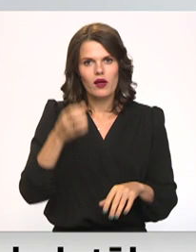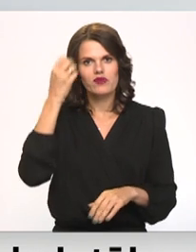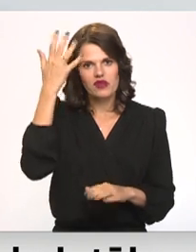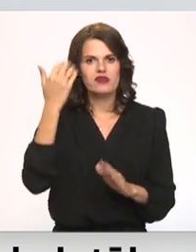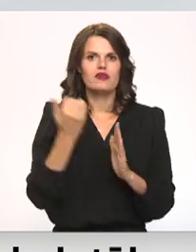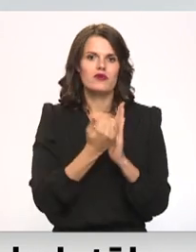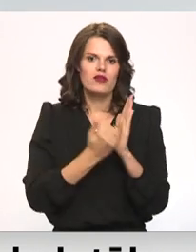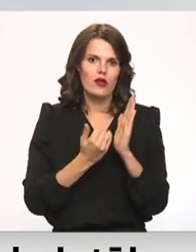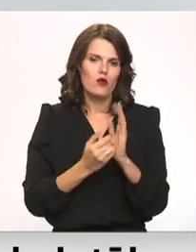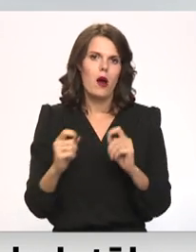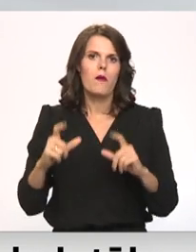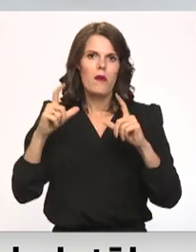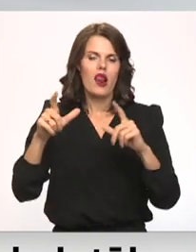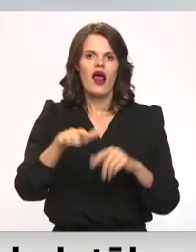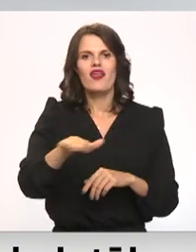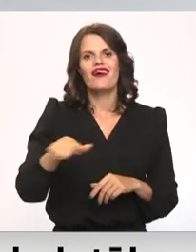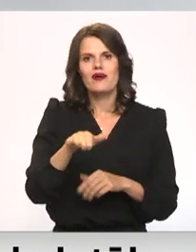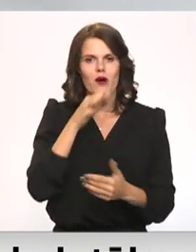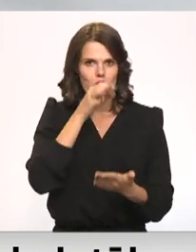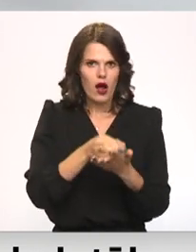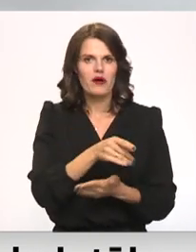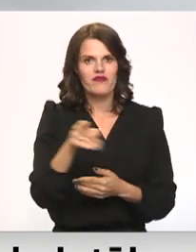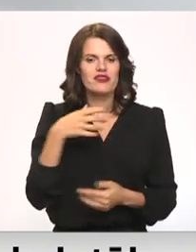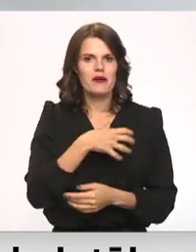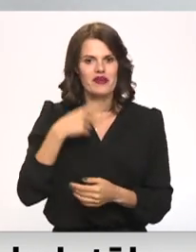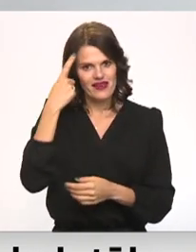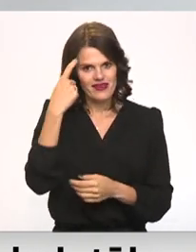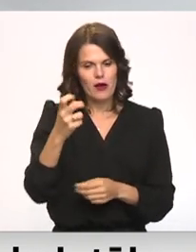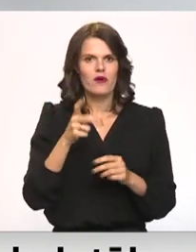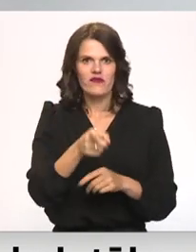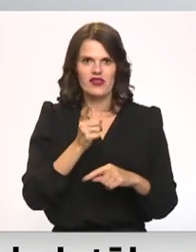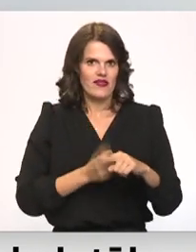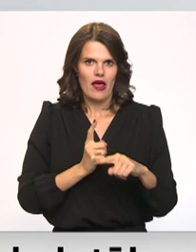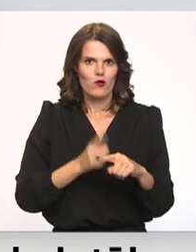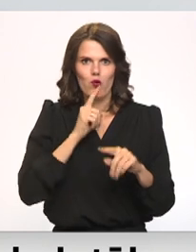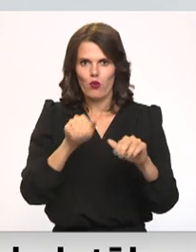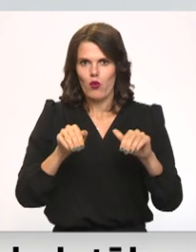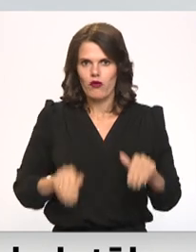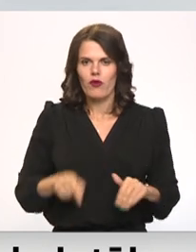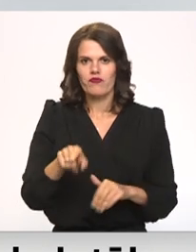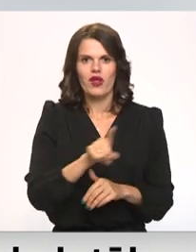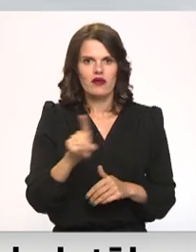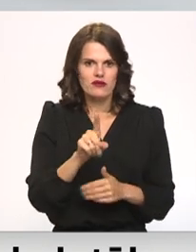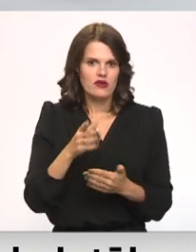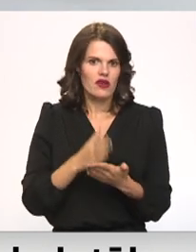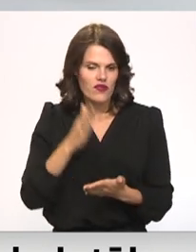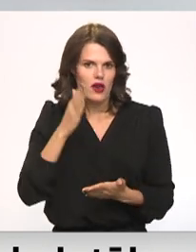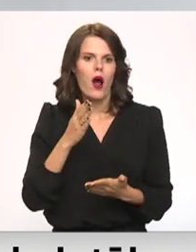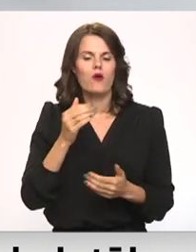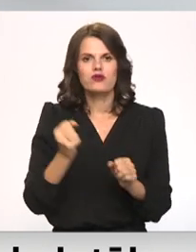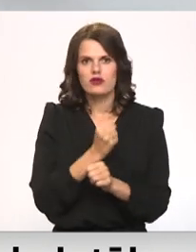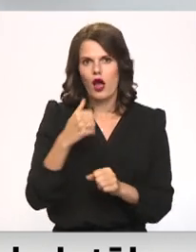likumā palielināt ģimeņu atbildību. Viņiem ir jāinformē, ka viņi nedrīkst noklusēt, jo tas ir drauds